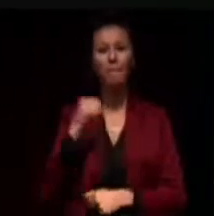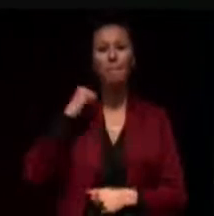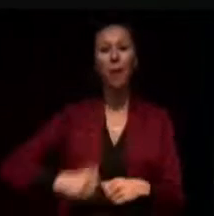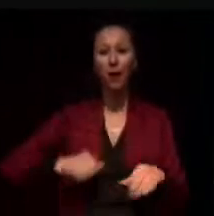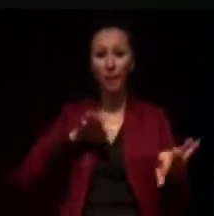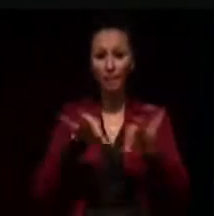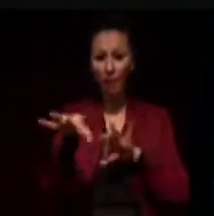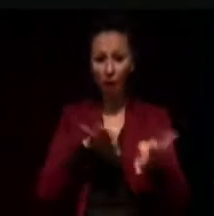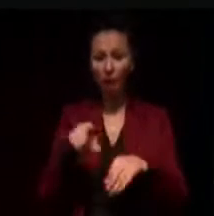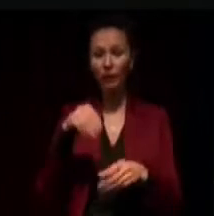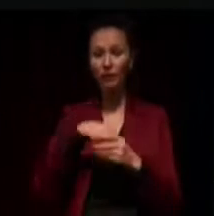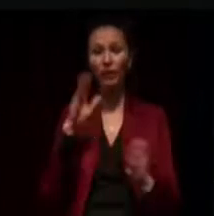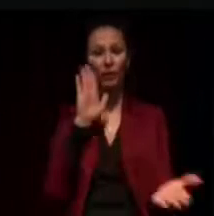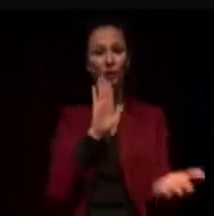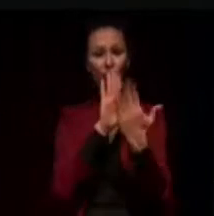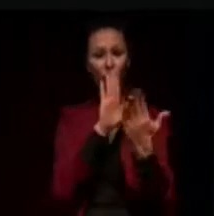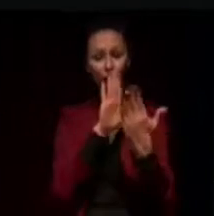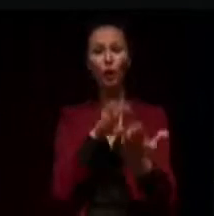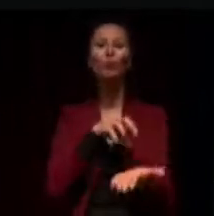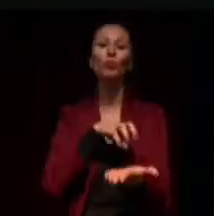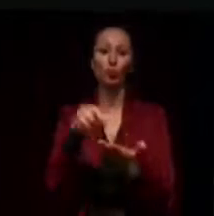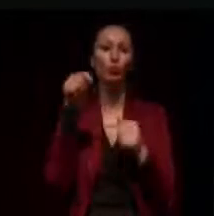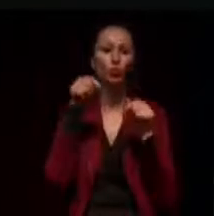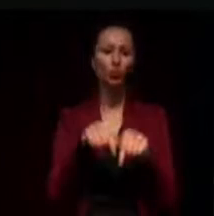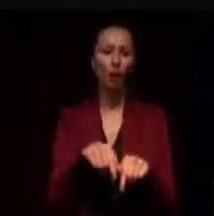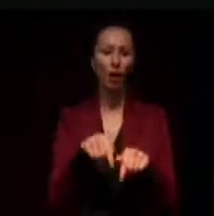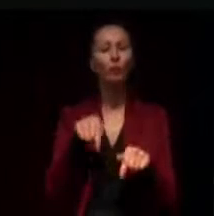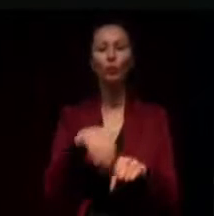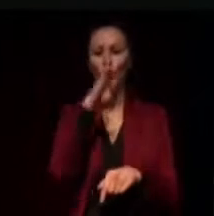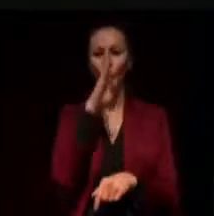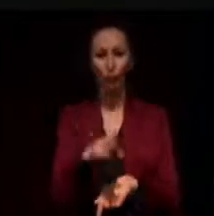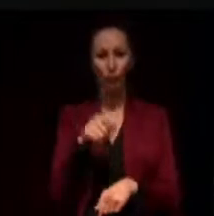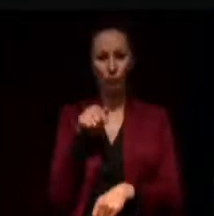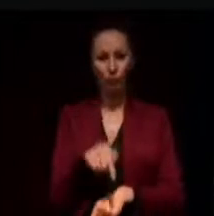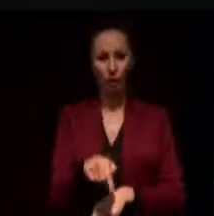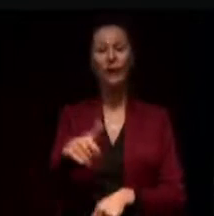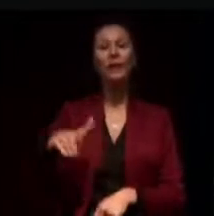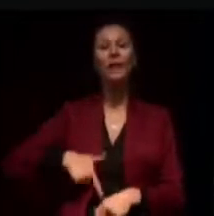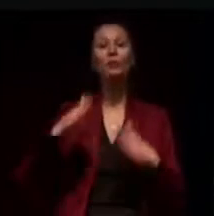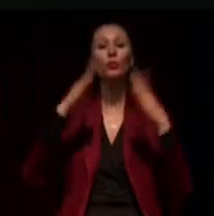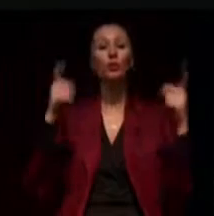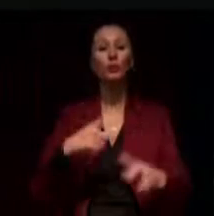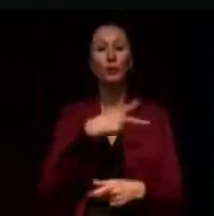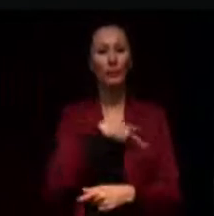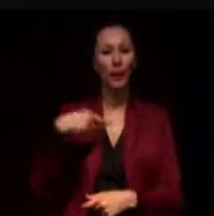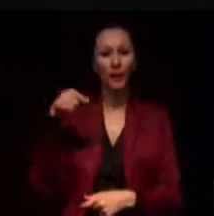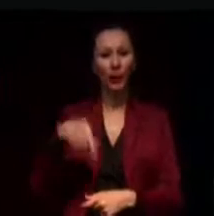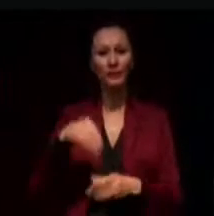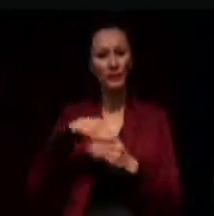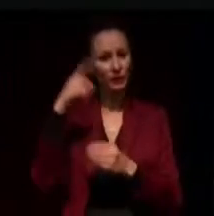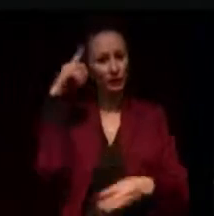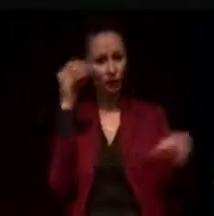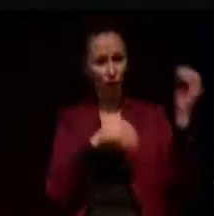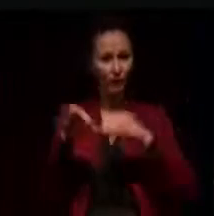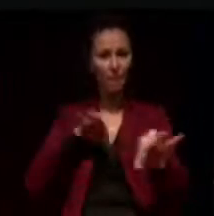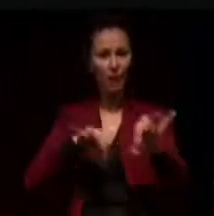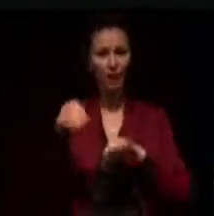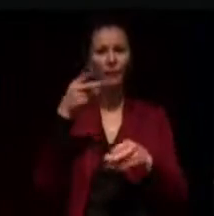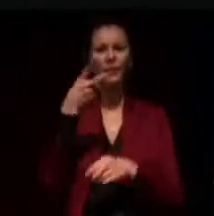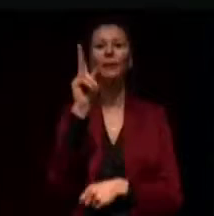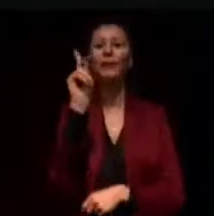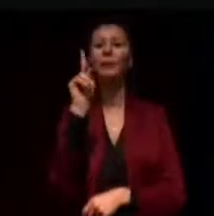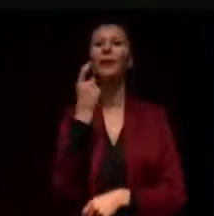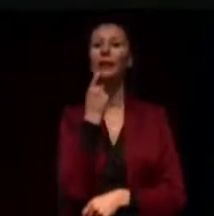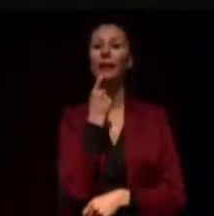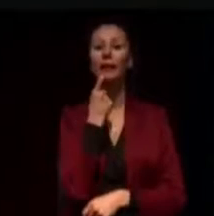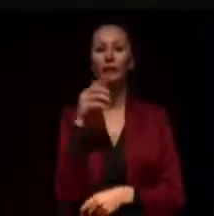mali planın karşılığı bütçedir. Bu doğrultuda İzmir Büyükşehir Belediye'miz stratejik planlamanın ardından